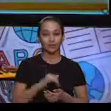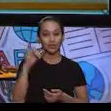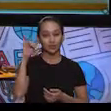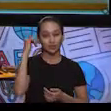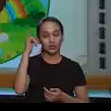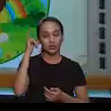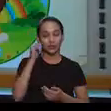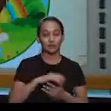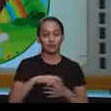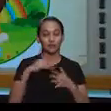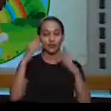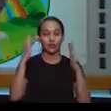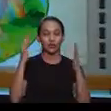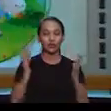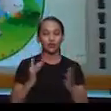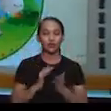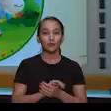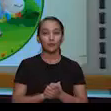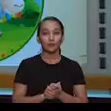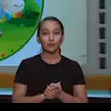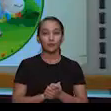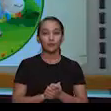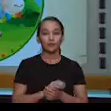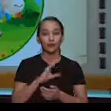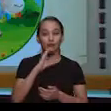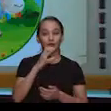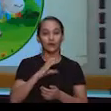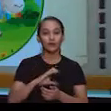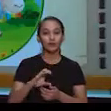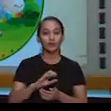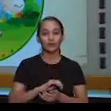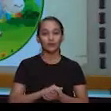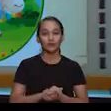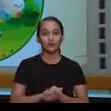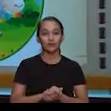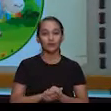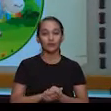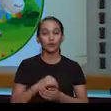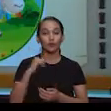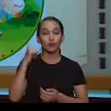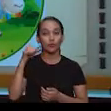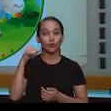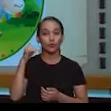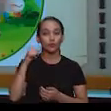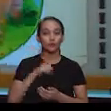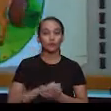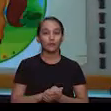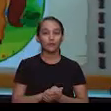Sigir, sher, fil, qo'y,